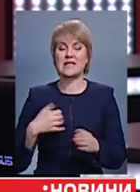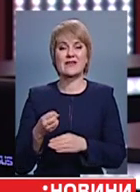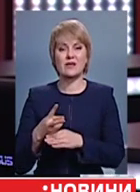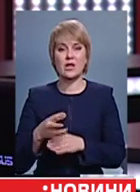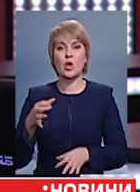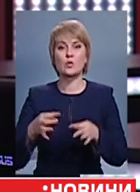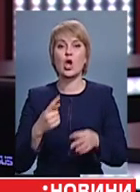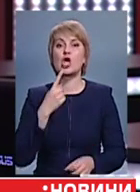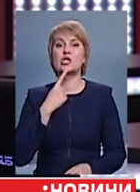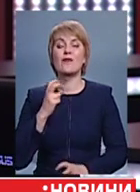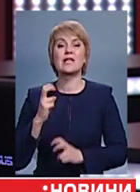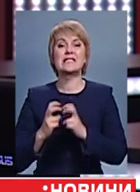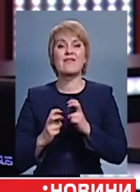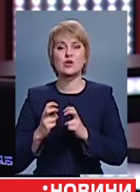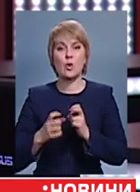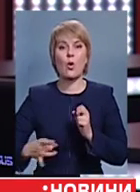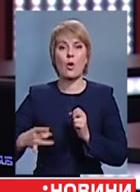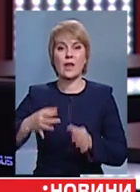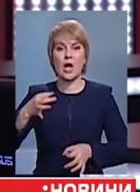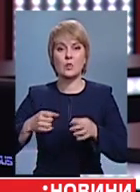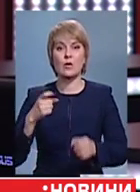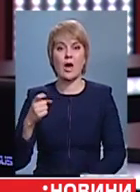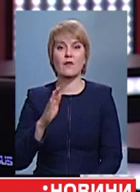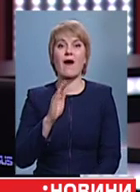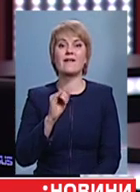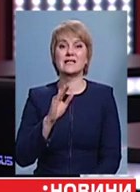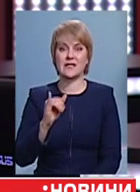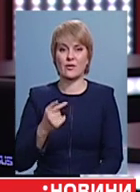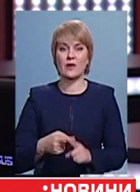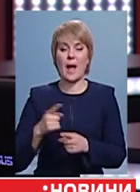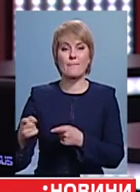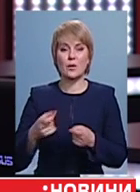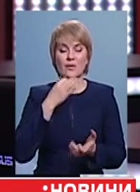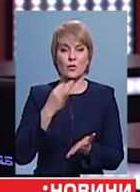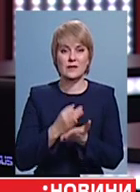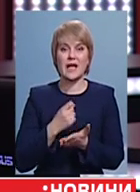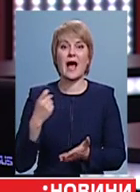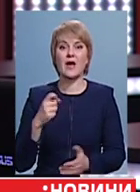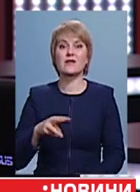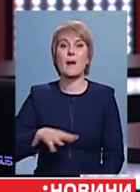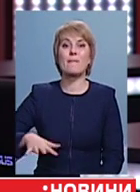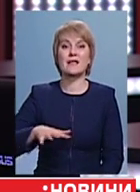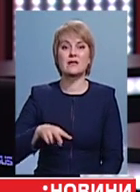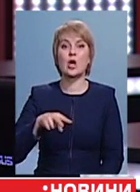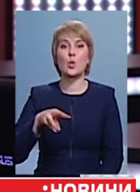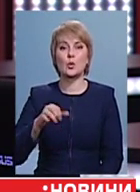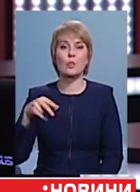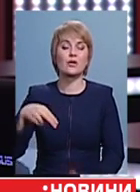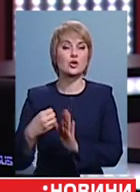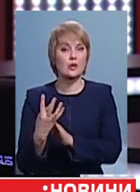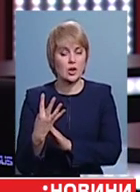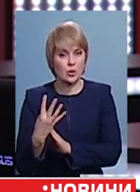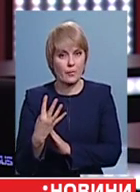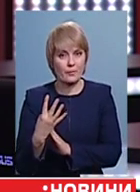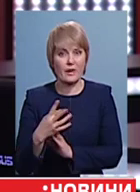Червонозаводського райсуду Харкова Олену Васильєву. Вона притягнула до адміністративної відповідальності харківських майданівців в лютому